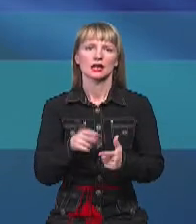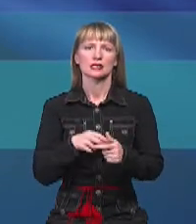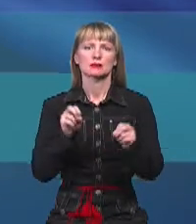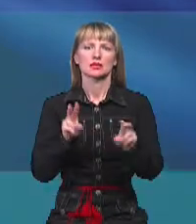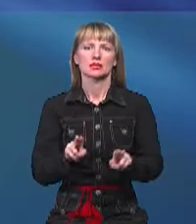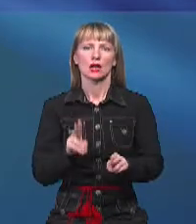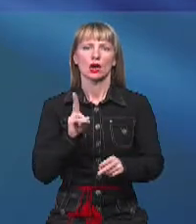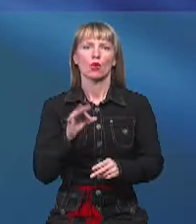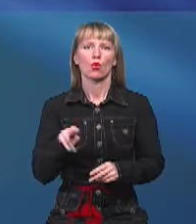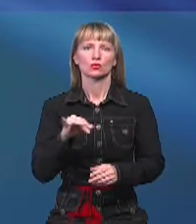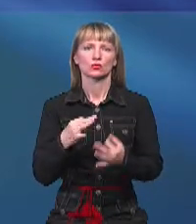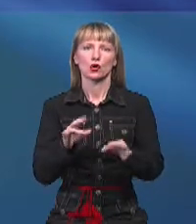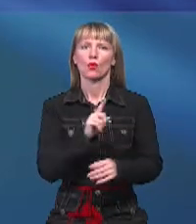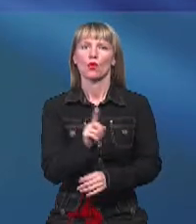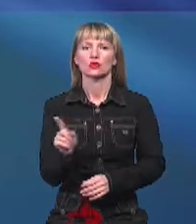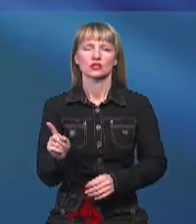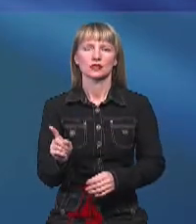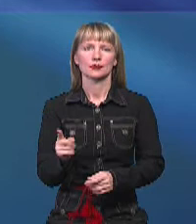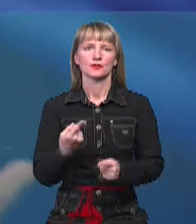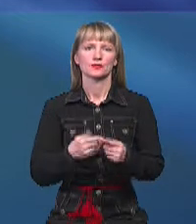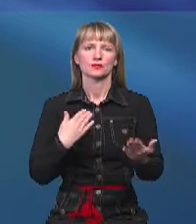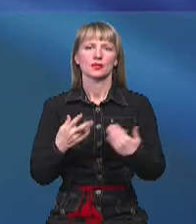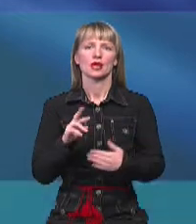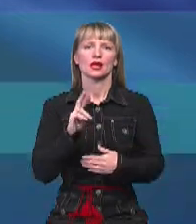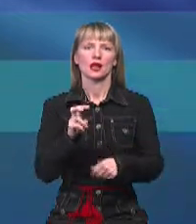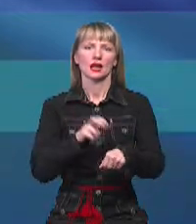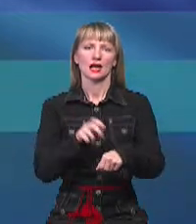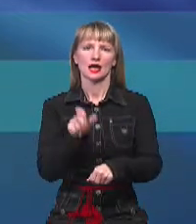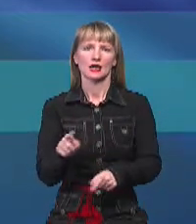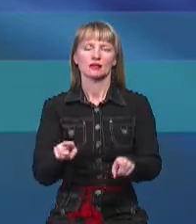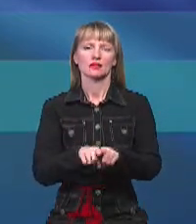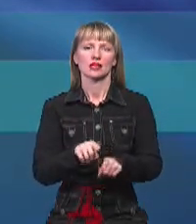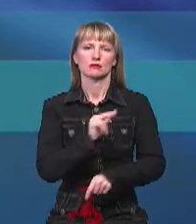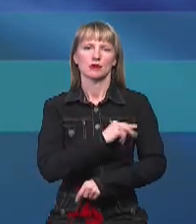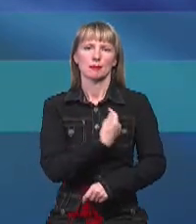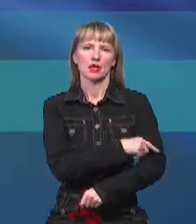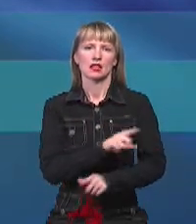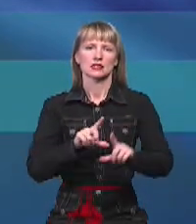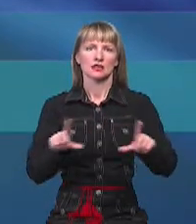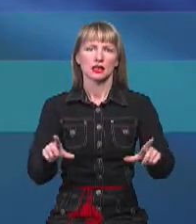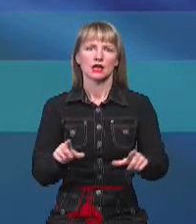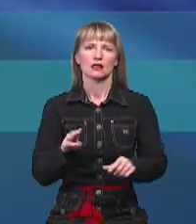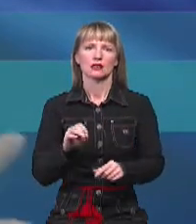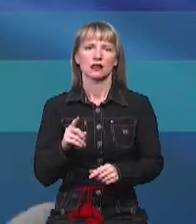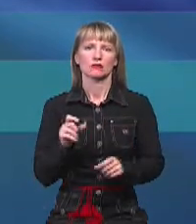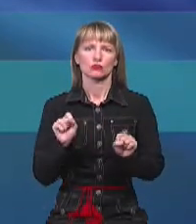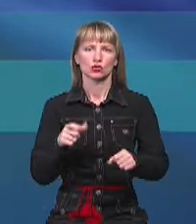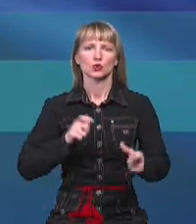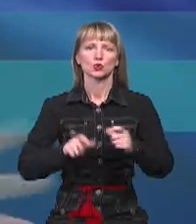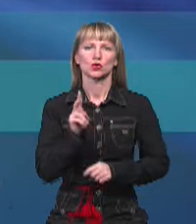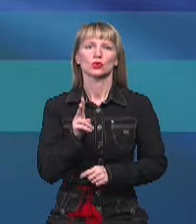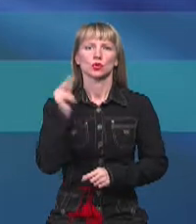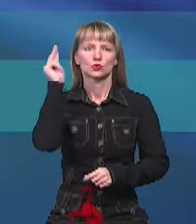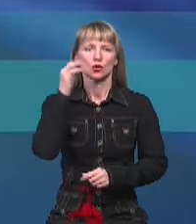коду доступу. Uh-huh. Тобто кожен, це стосується як лікарів, так і працівників медичних закладів, так і, можливо, студентів, хто